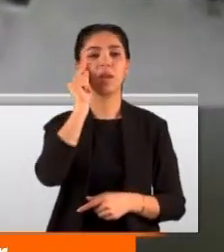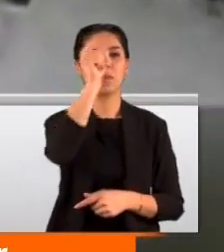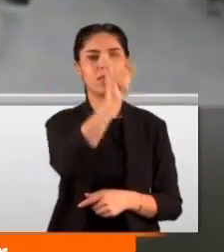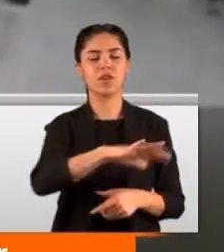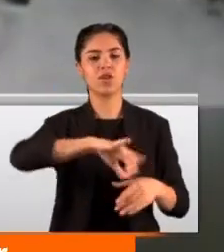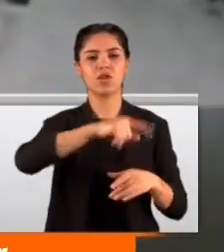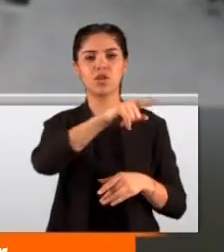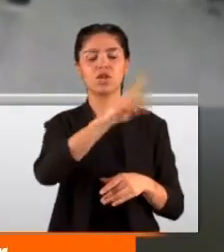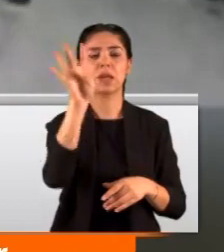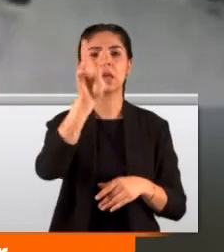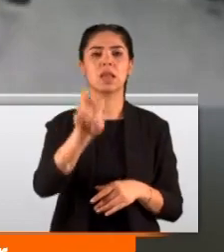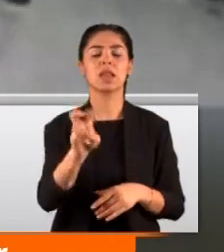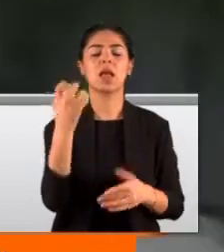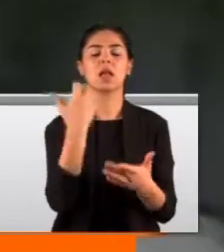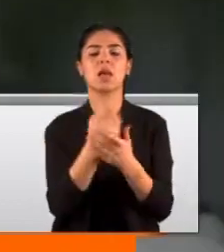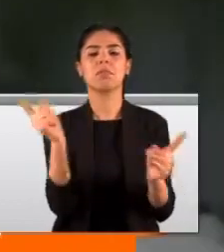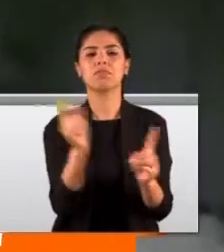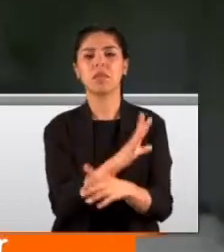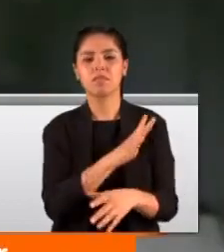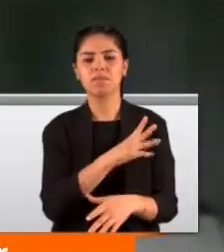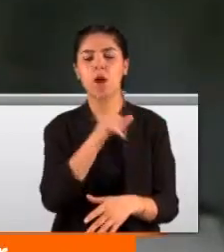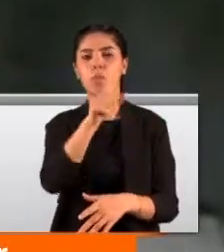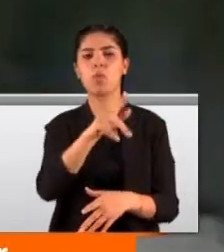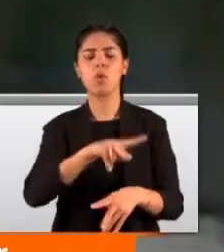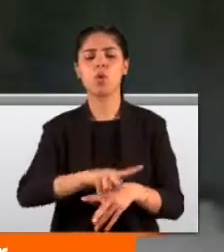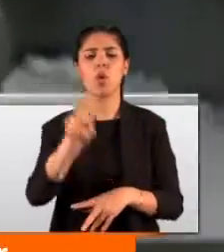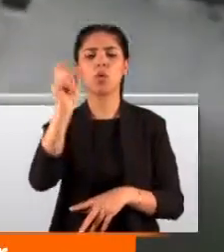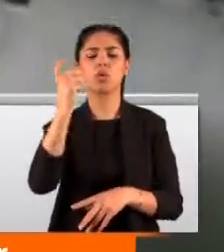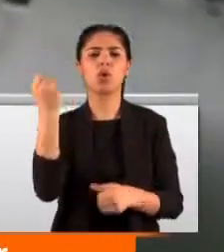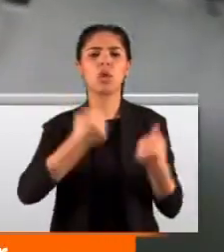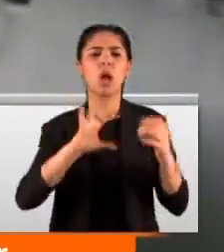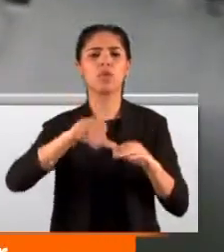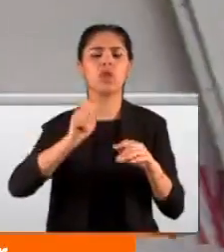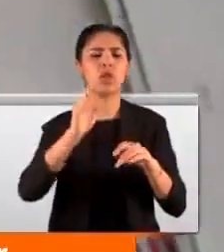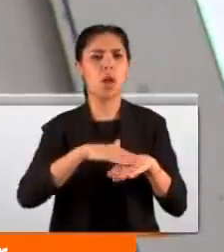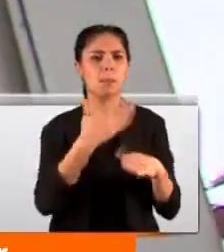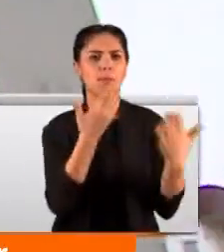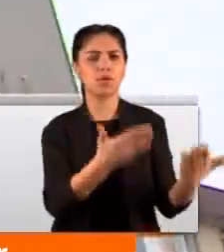birinin hırsızlıktan 48 kaydı çıktı. Benzer yöntemle 9 otomobili çaldığı belirlendi.